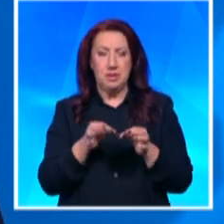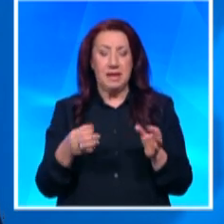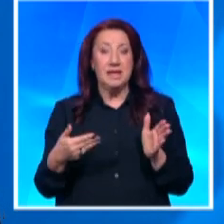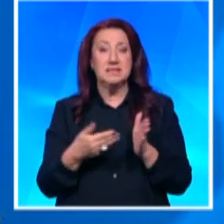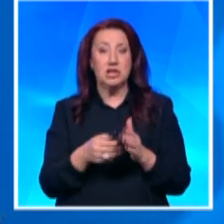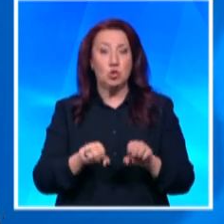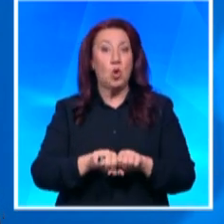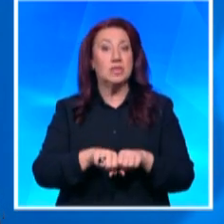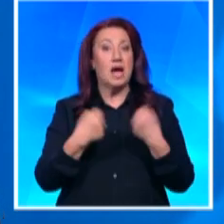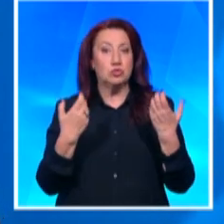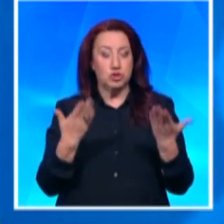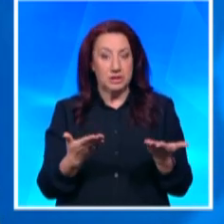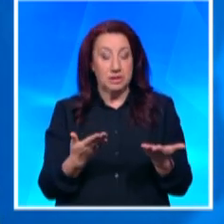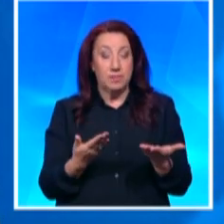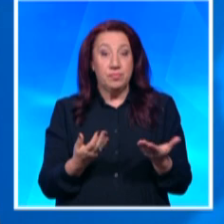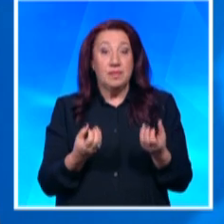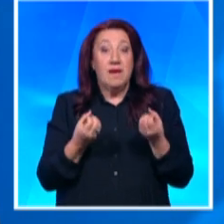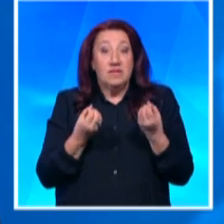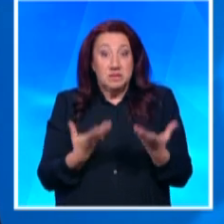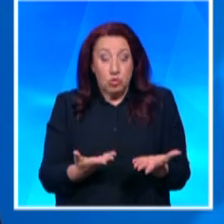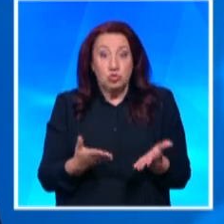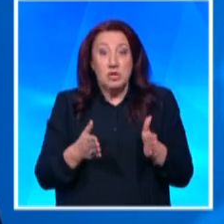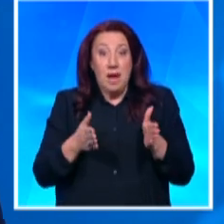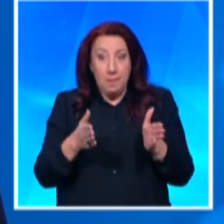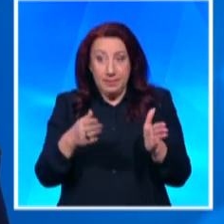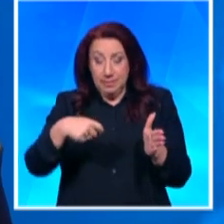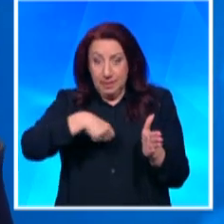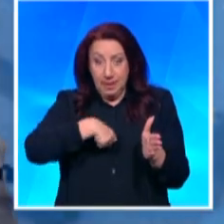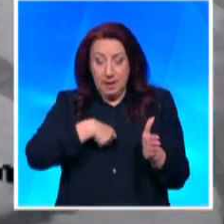обаче самият път да ни накара да намалим скоростта? Репортаж на Милмитев.